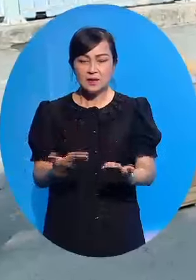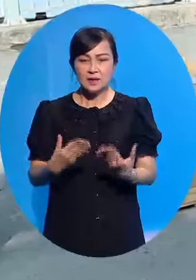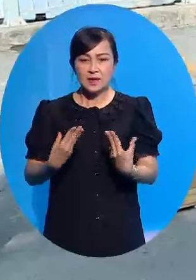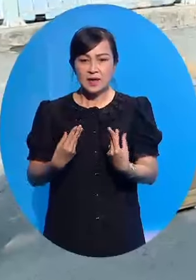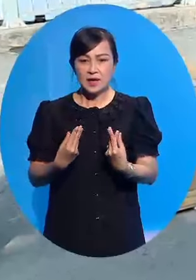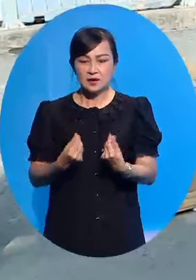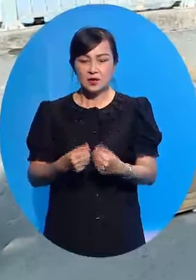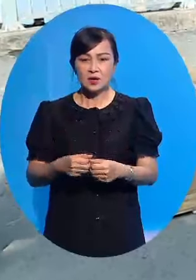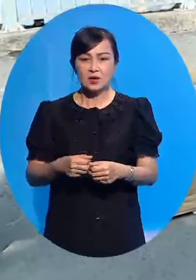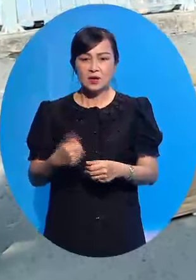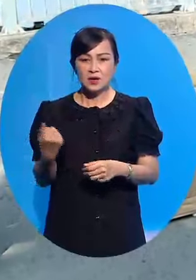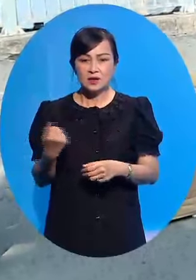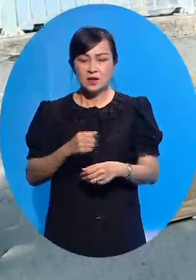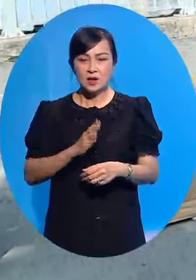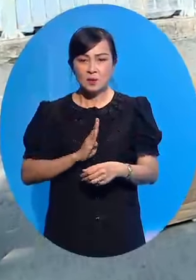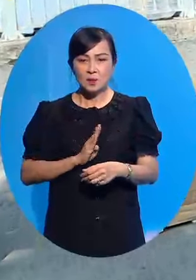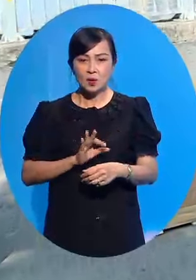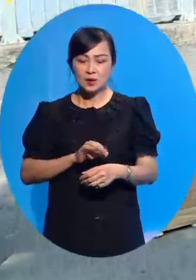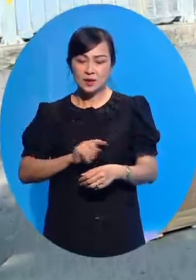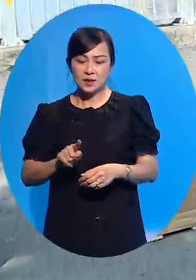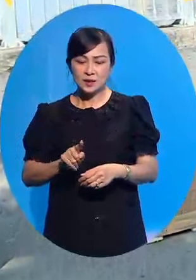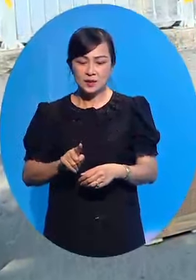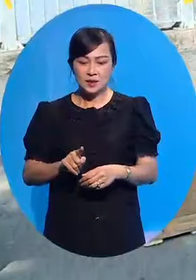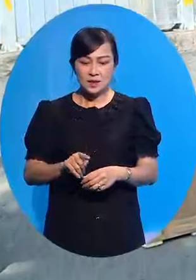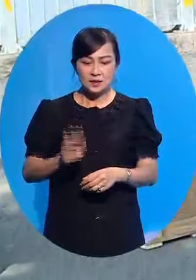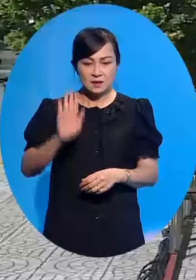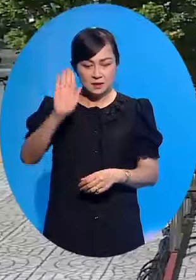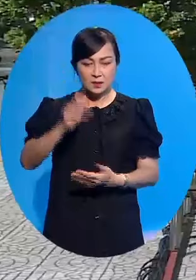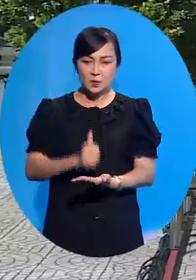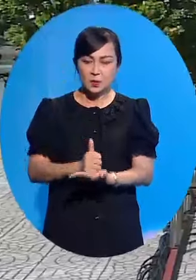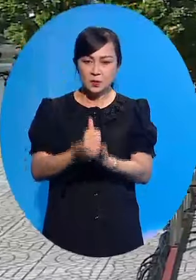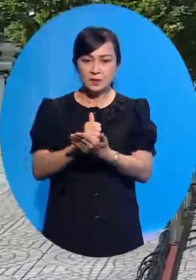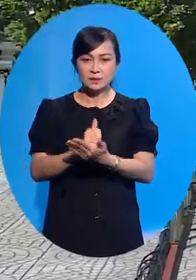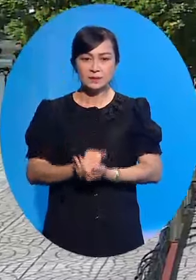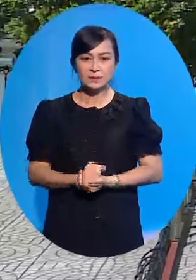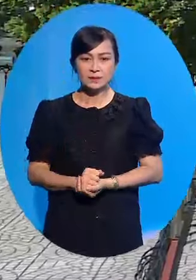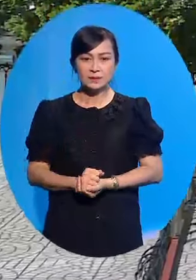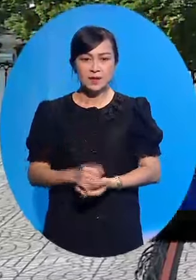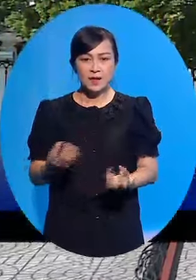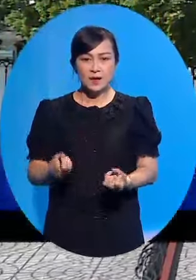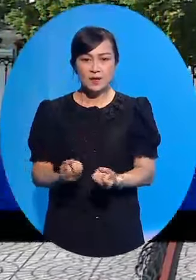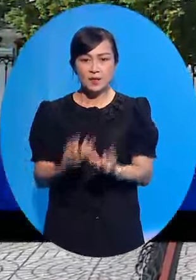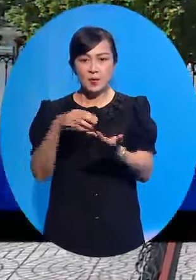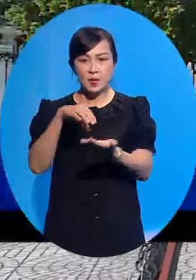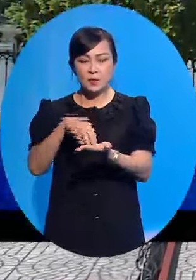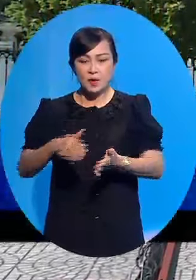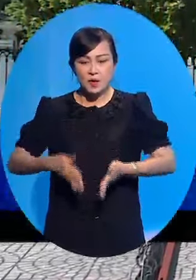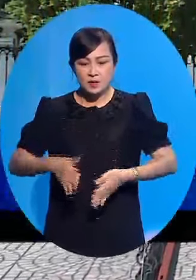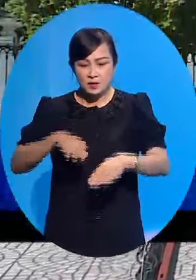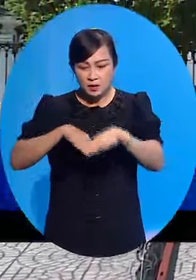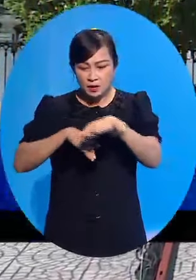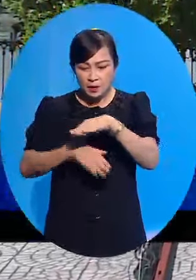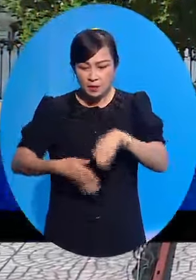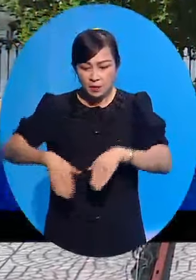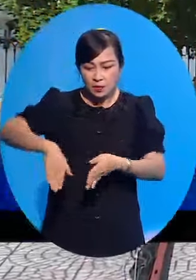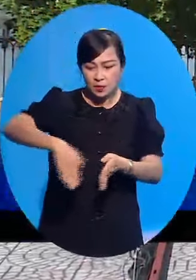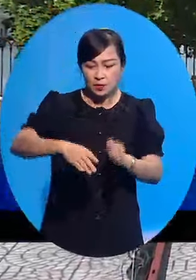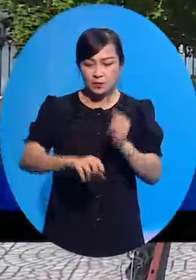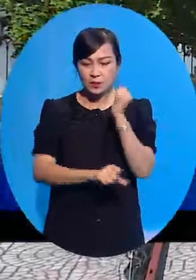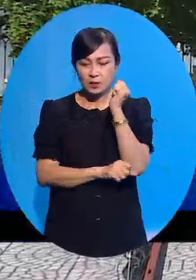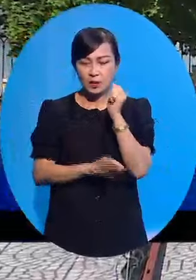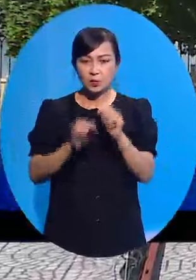toàn vẫn được Bộ Tư lệnh Thành phố Hồ Chí Minh đặt lên hàng đầu. Thưa quý vị, trận địa pháo hoa tại khu vực đường hầm sông Sài Gòn, thành phố Thủ Đức,